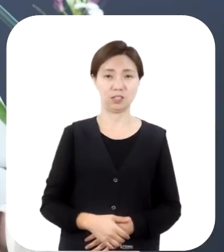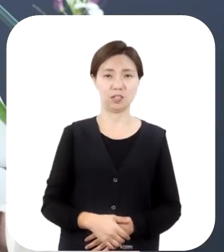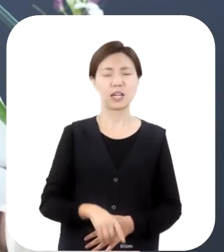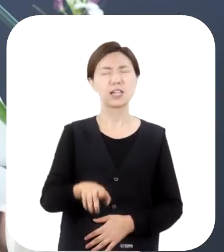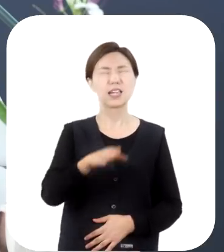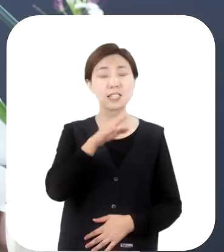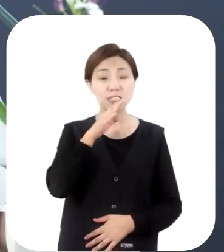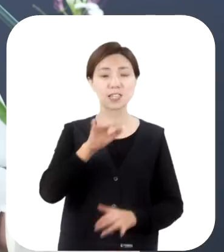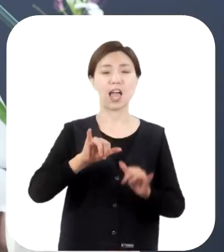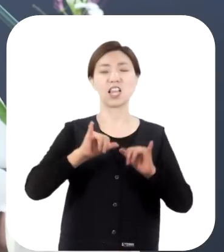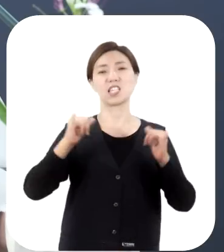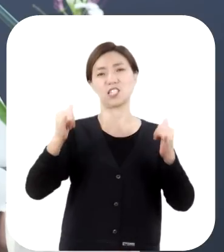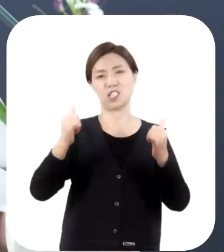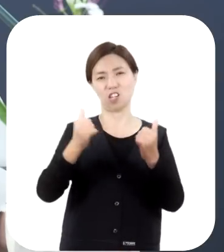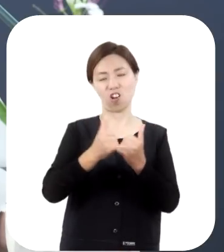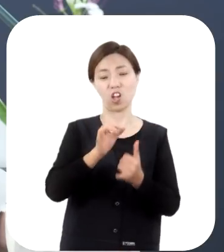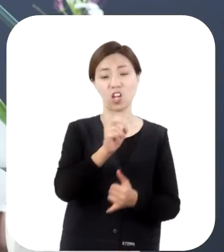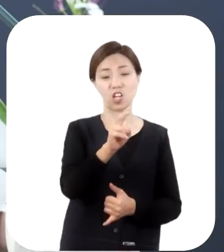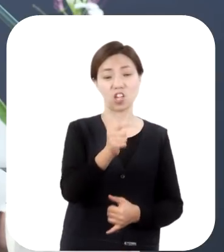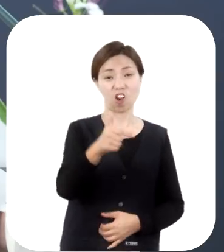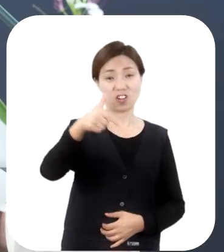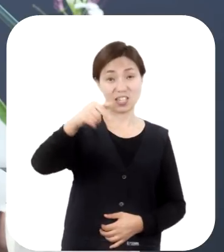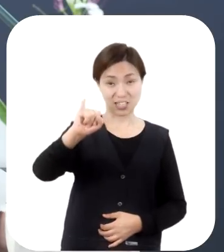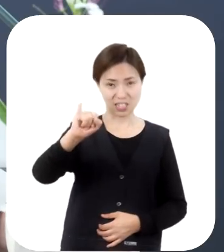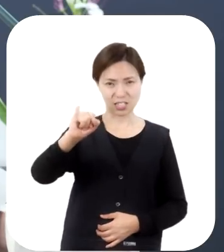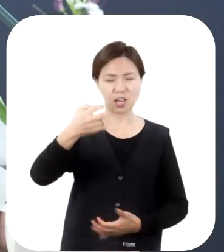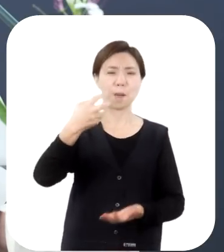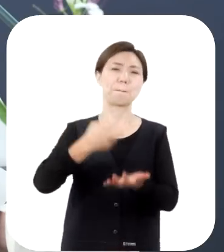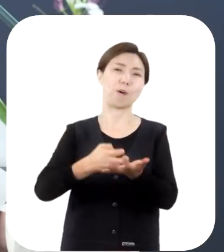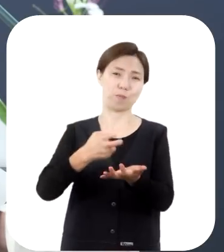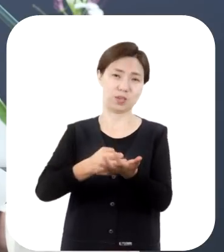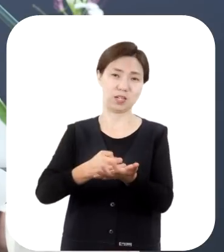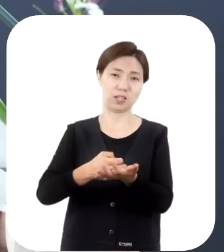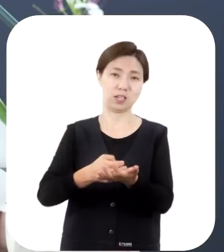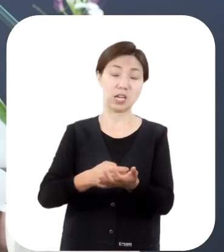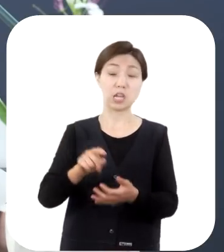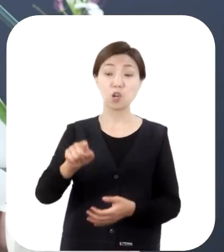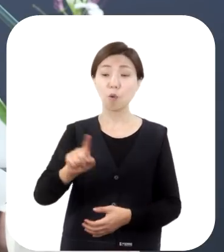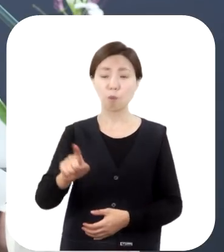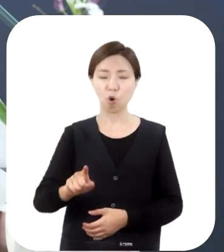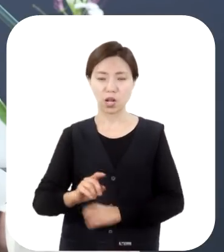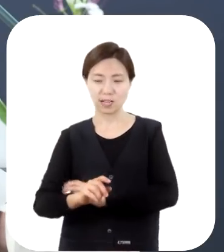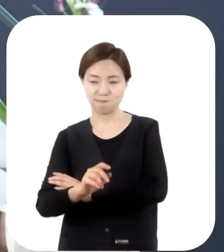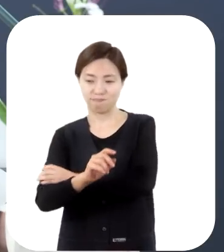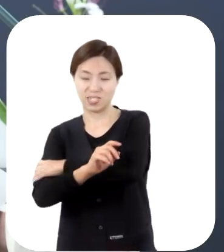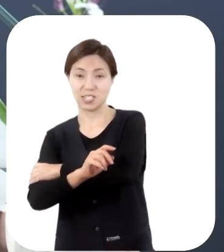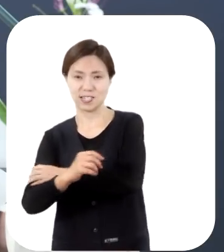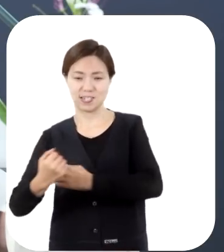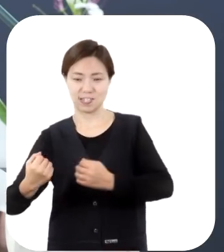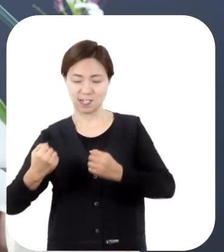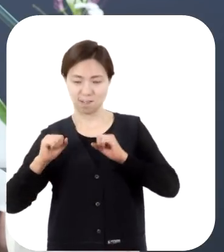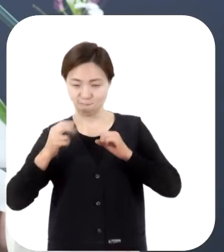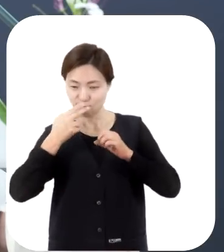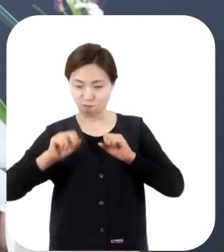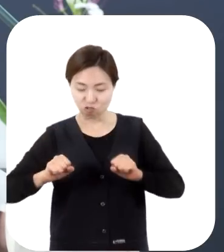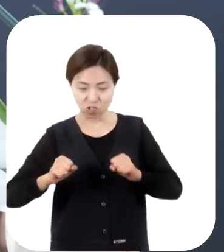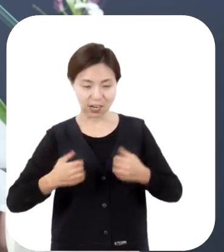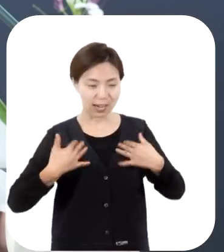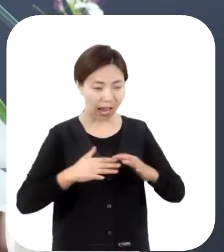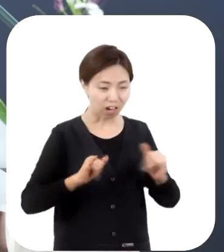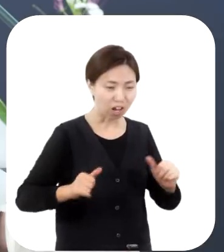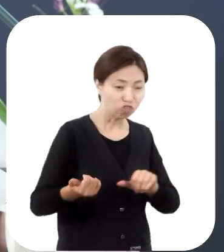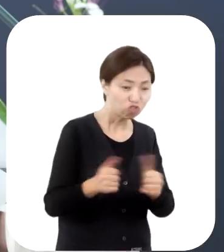오늘 말하는 연기적인 세계다. 그렇기 때문에 이것은 적자 생존이라고 말할 수 있는 것도 아니고